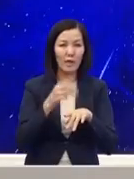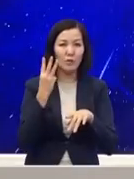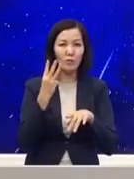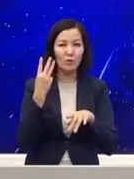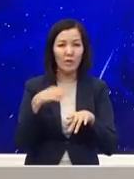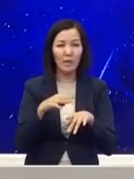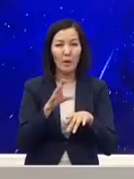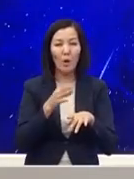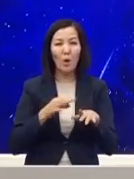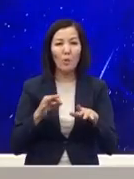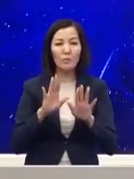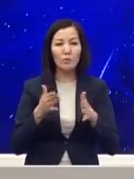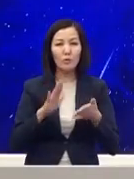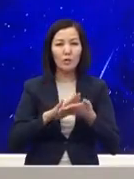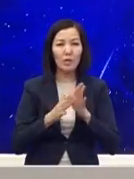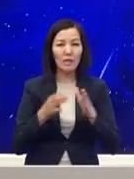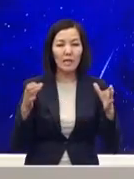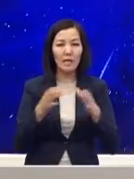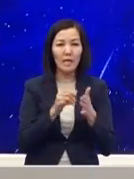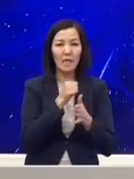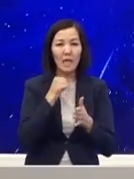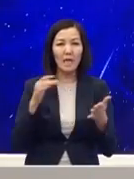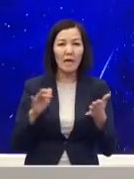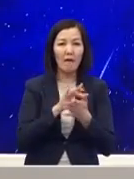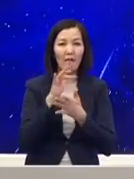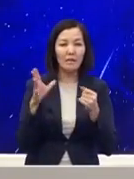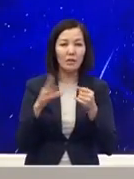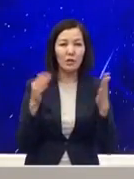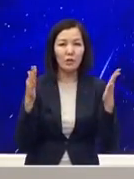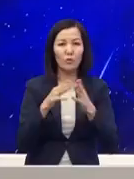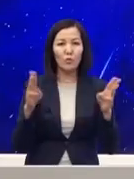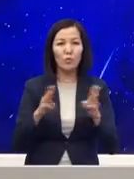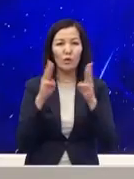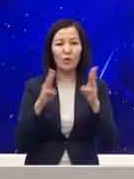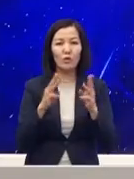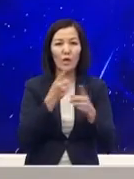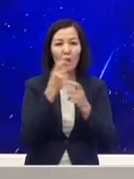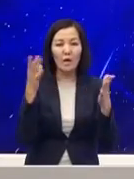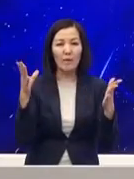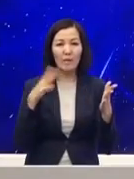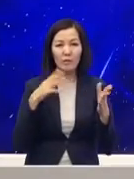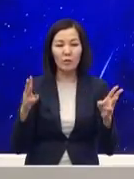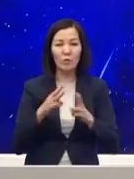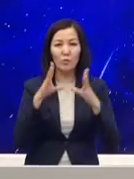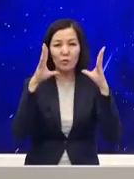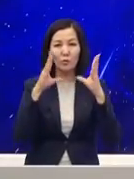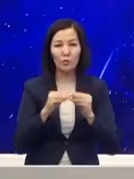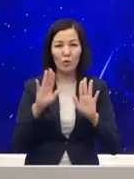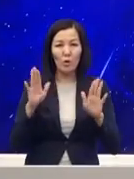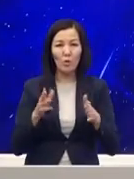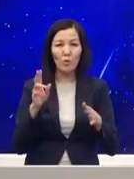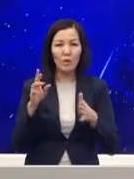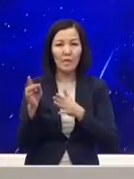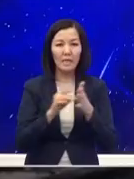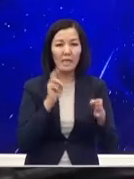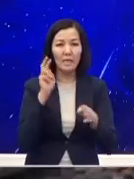облыстық төтенше жағдайлар департаментіне Талғар қаласында жеке сектордағы үйдің өртенгені туралы хабарлама түскен. Өрт сөндірушілер оқиға